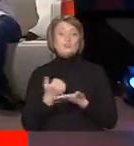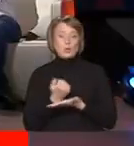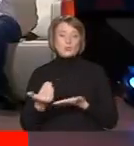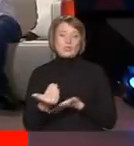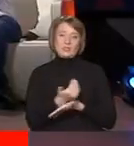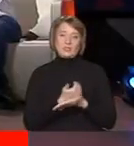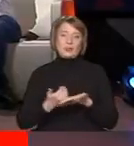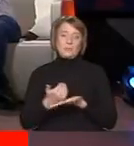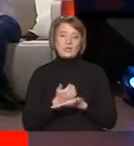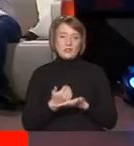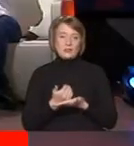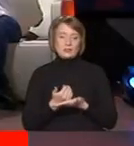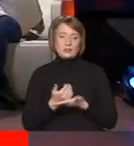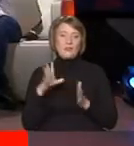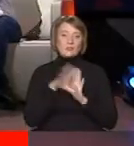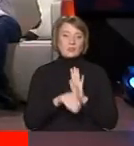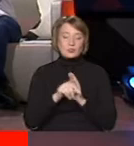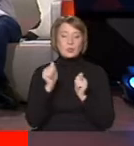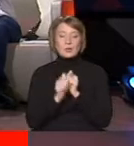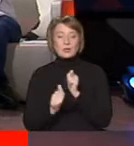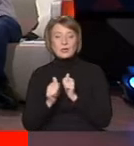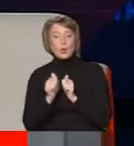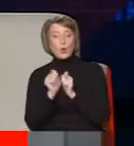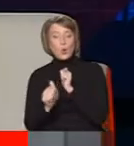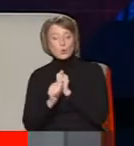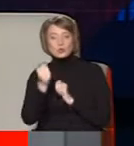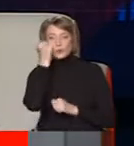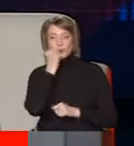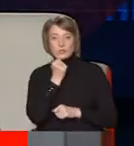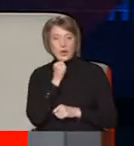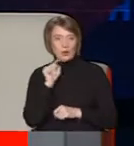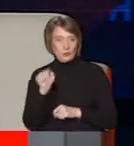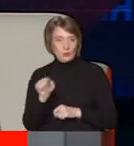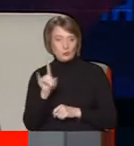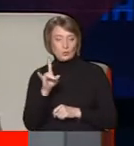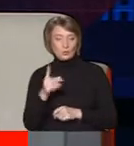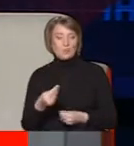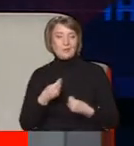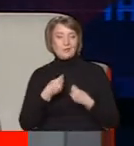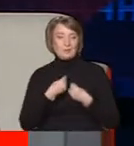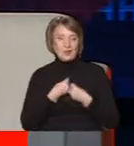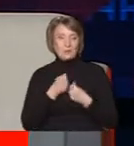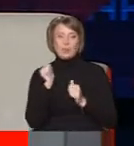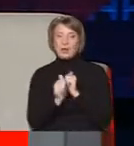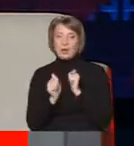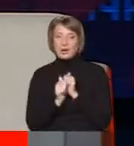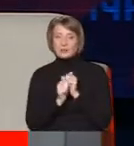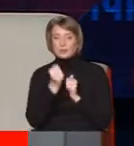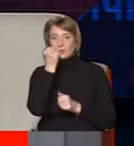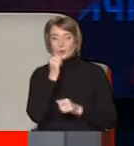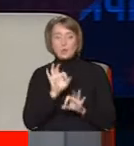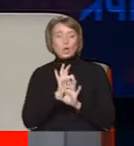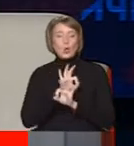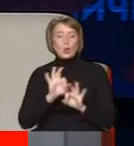завдяки великій кількості маленьких внесків. Я дякую кожному, до речі, хто скинувся на виборчу кампанію, скинувся на нашу заставу. Дякую кожному, дуже дякую. Це унікальна річ,